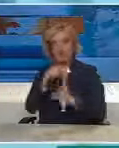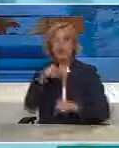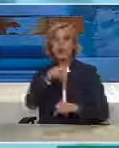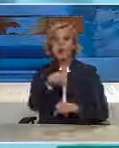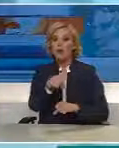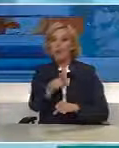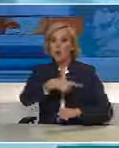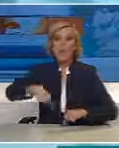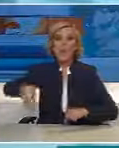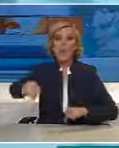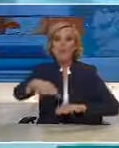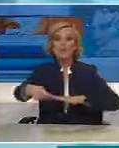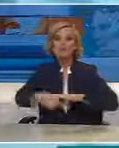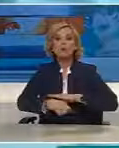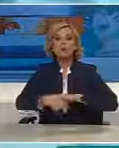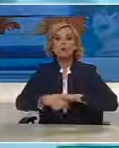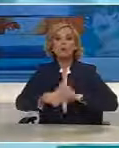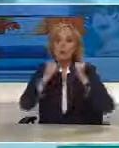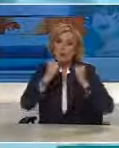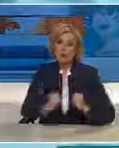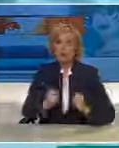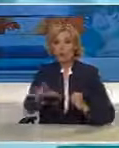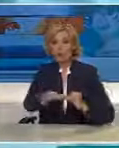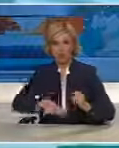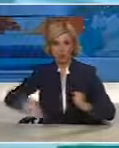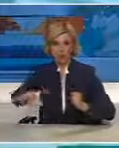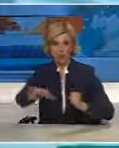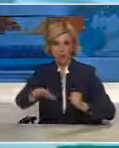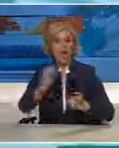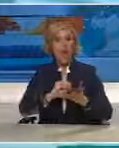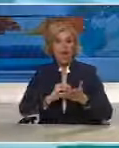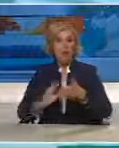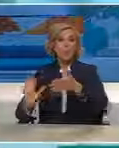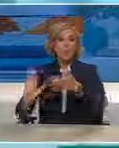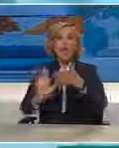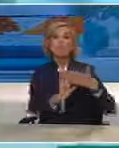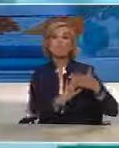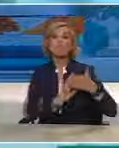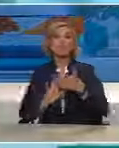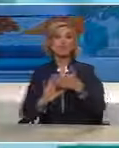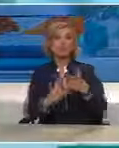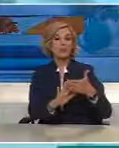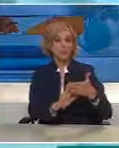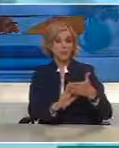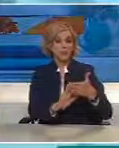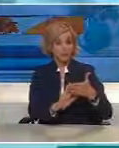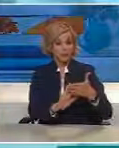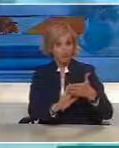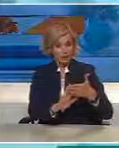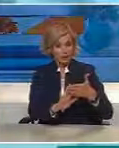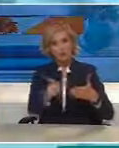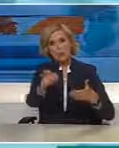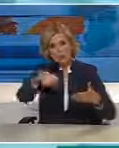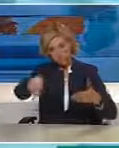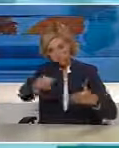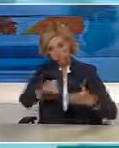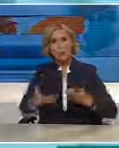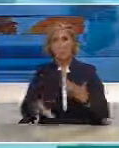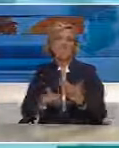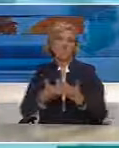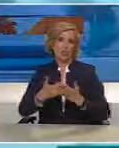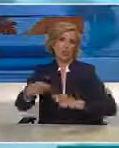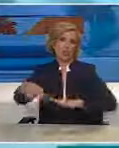σε 177 δυνητικές επαφές high ή low risk των